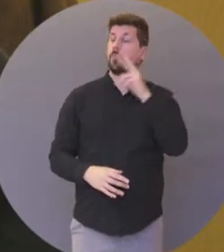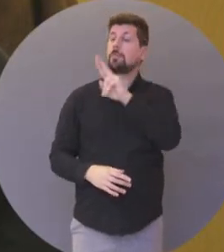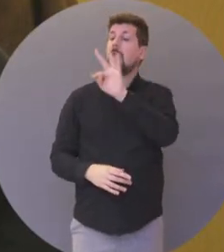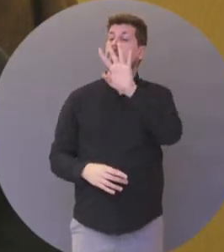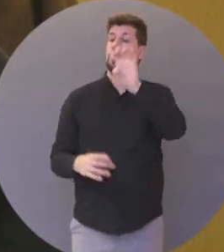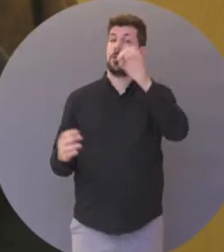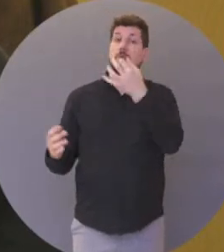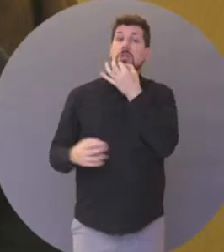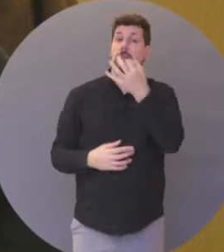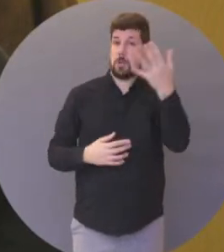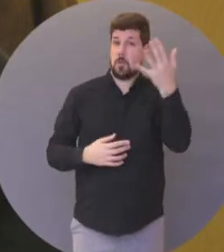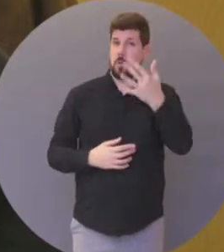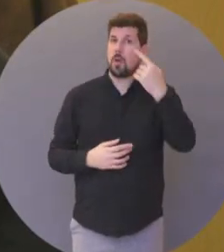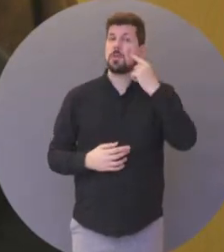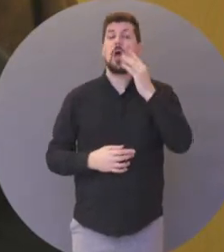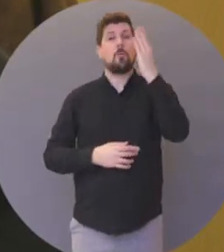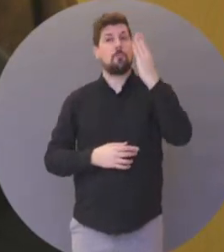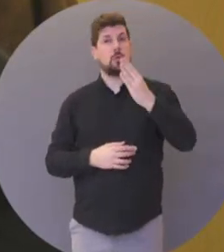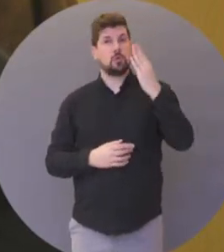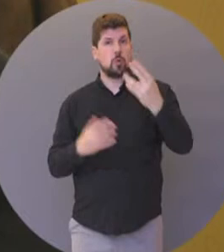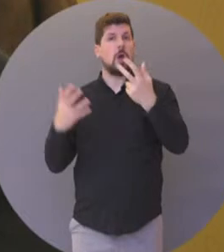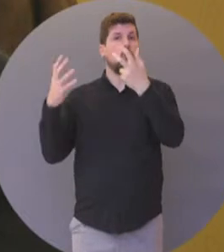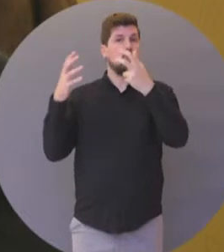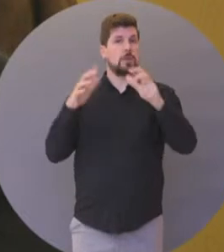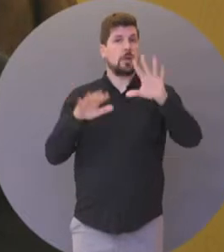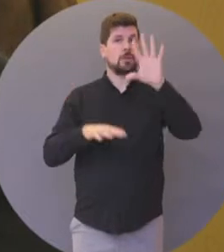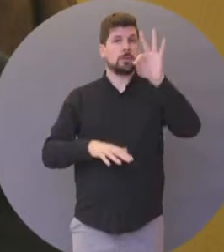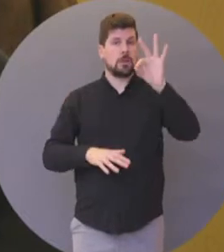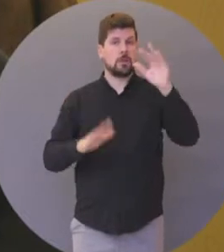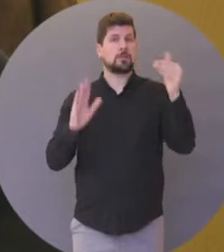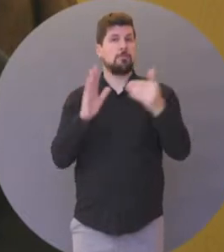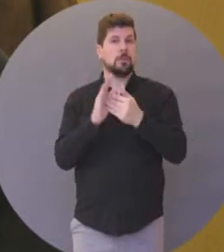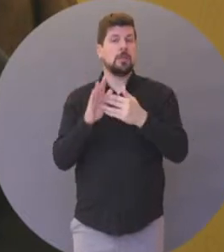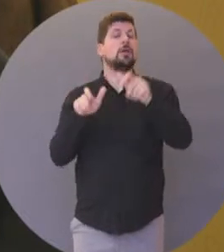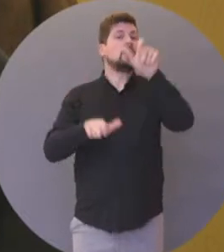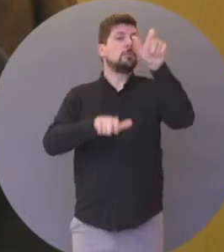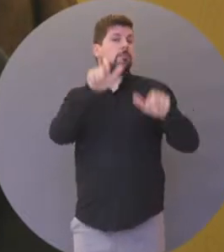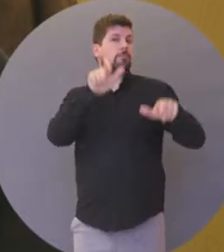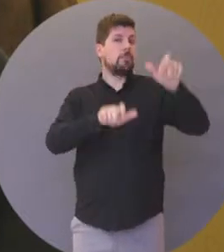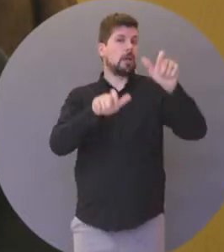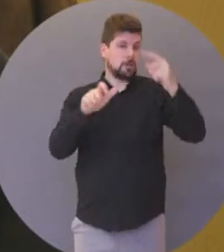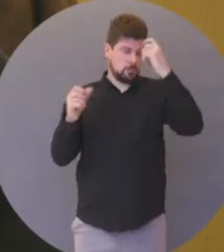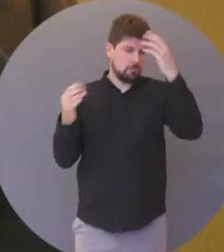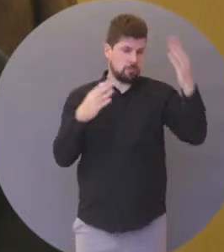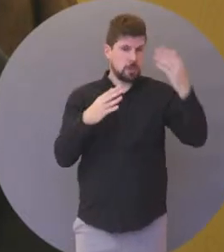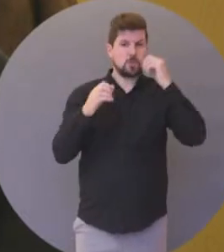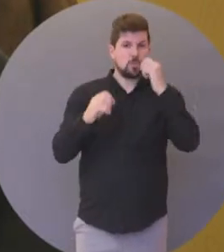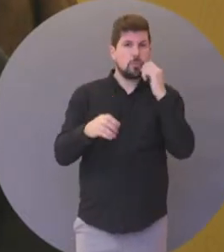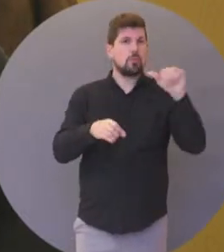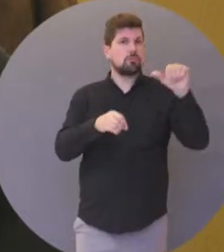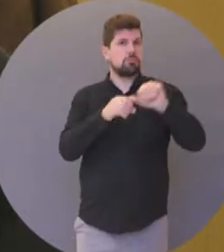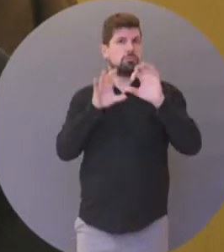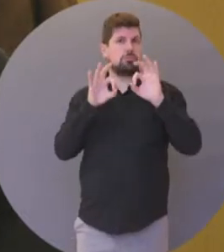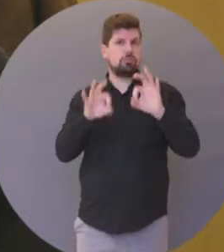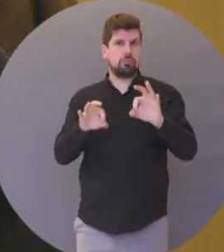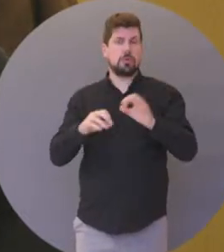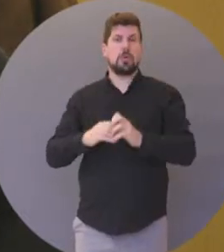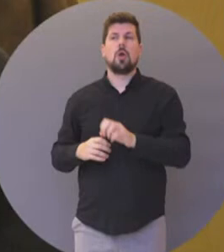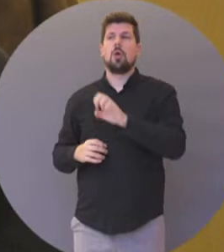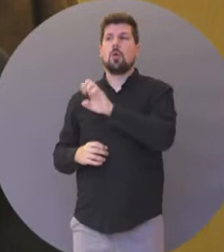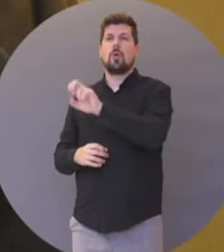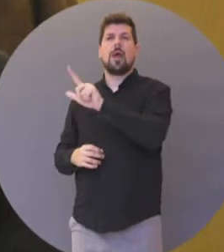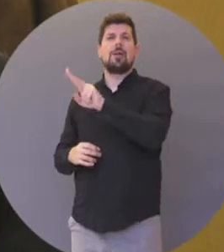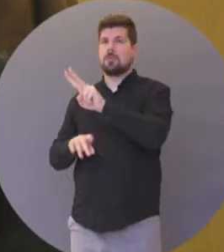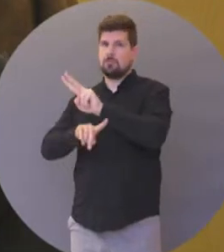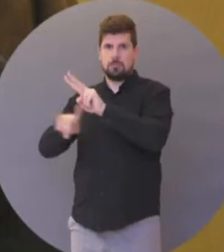répondre aux besoins annuels de 850 000 personnes je dis bien RTE et non pas ELV hein c'est parce que c'est des lettres donc ça